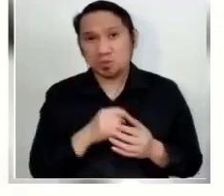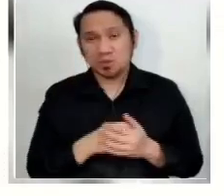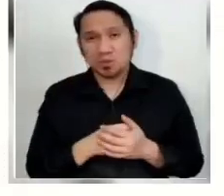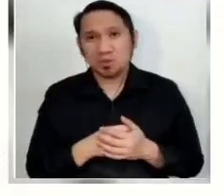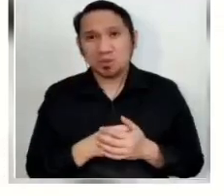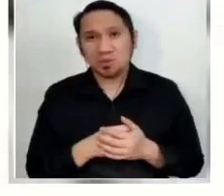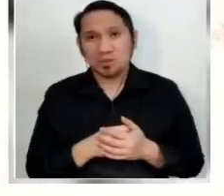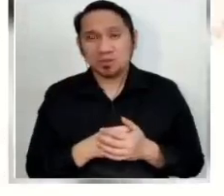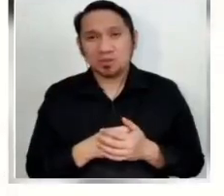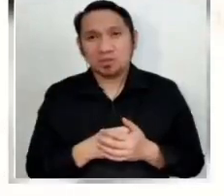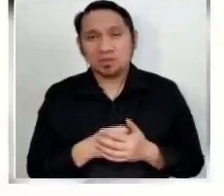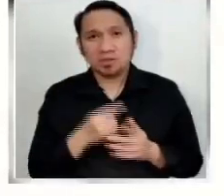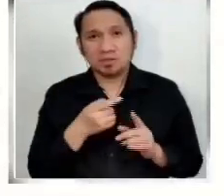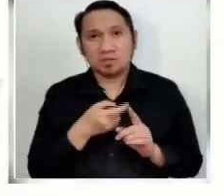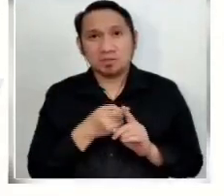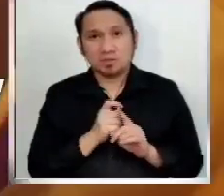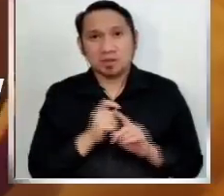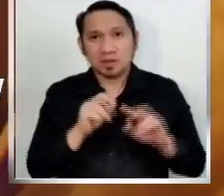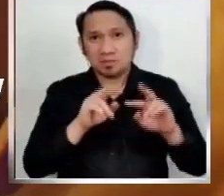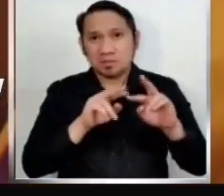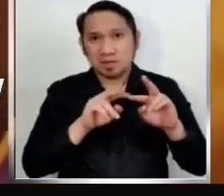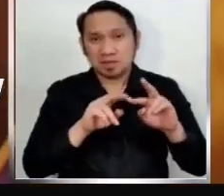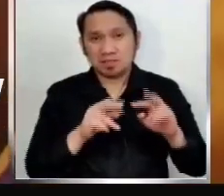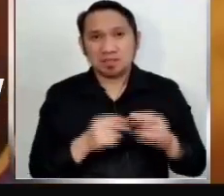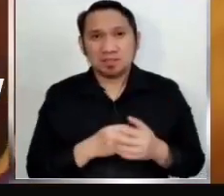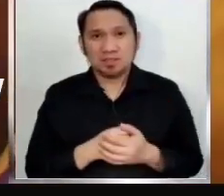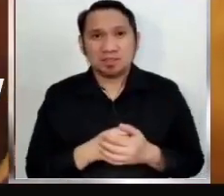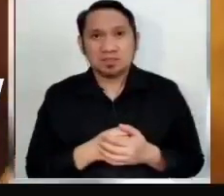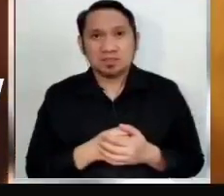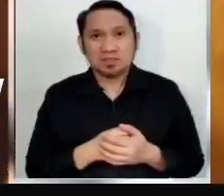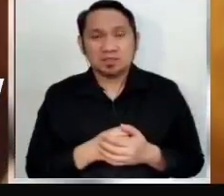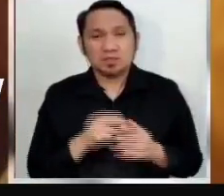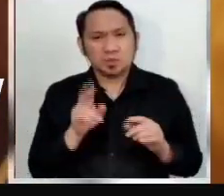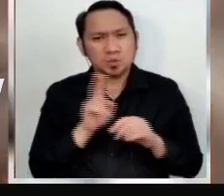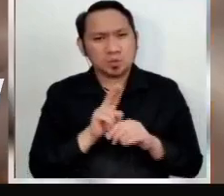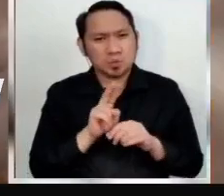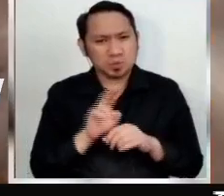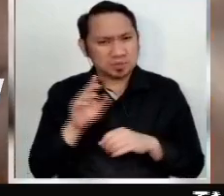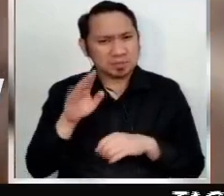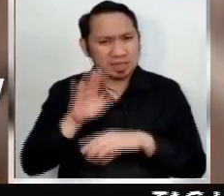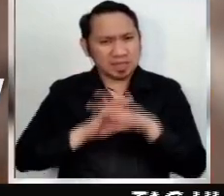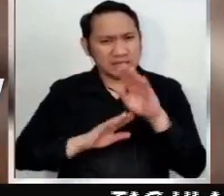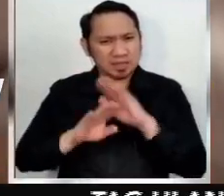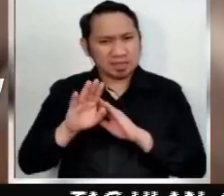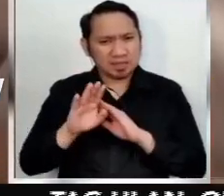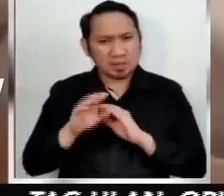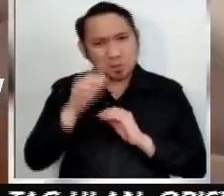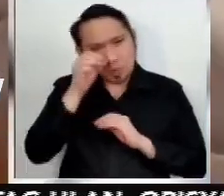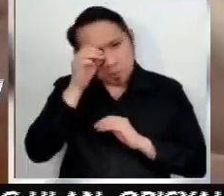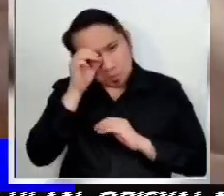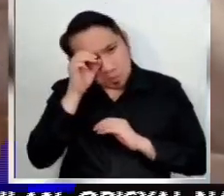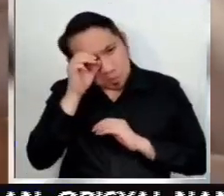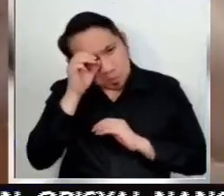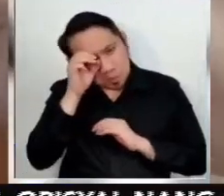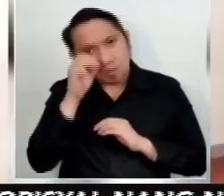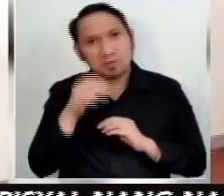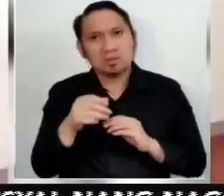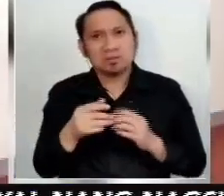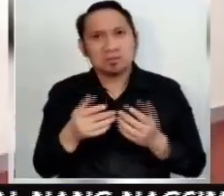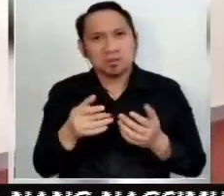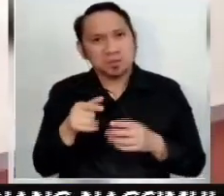San Nicolas sa Pangasinan. Gamit ang isang kamay, ginagawa niya itong parang